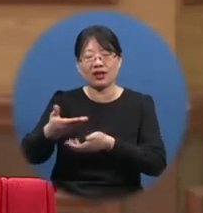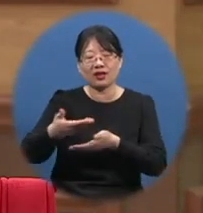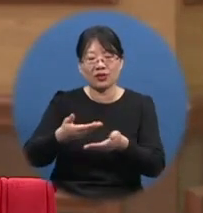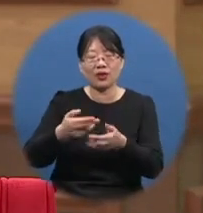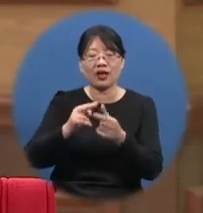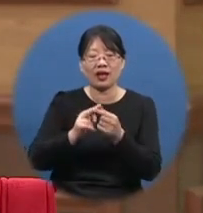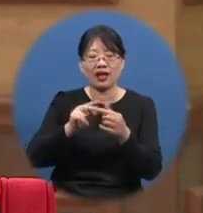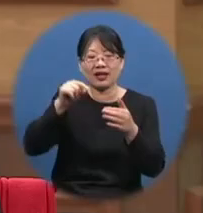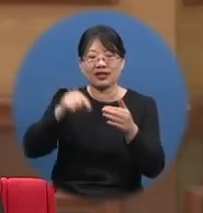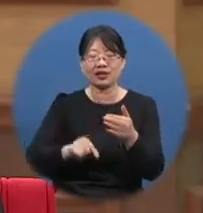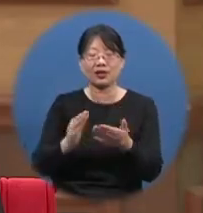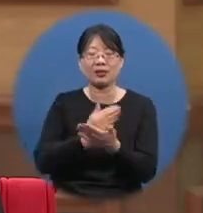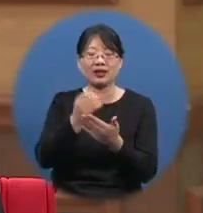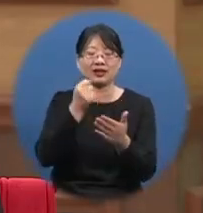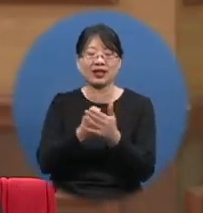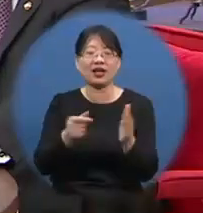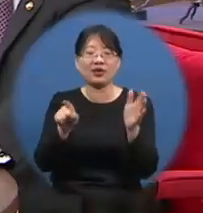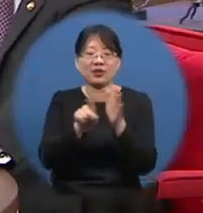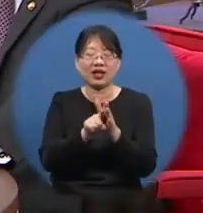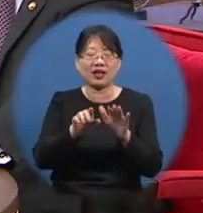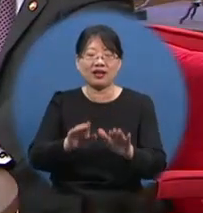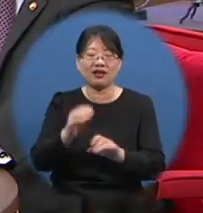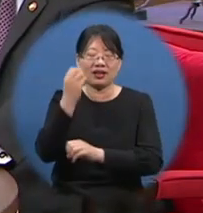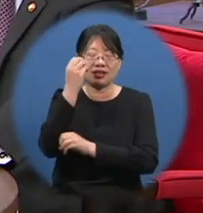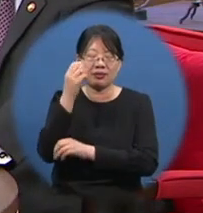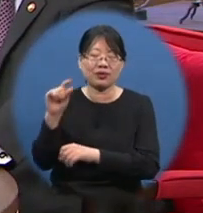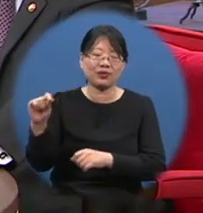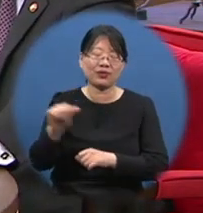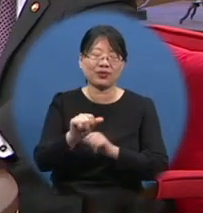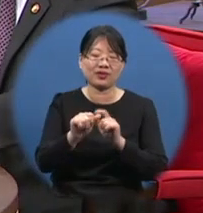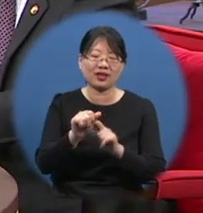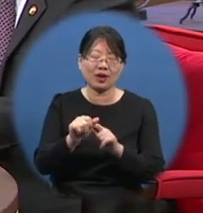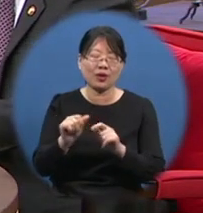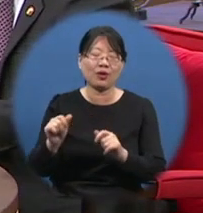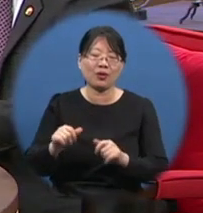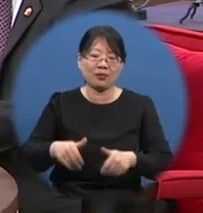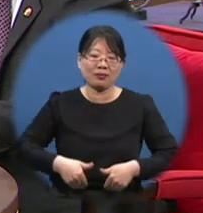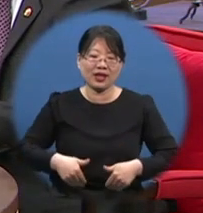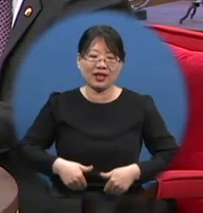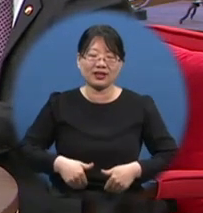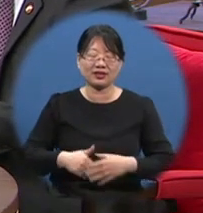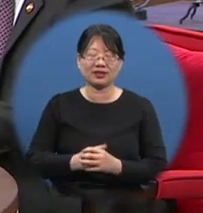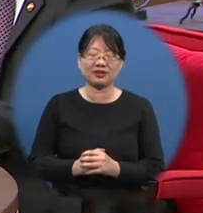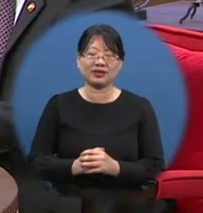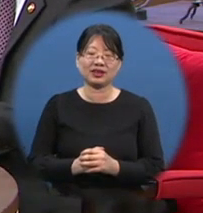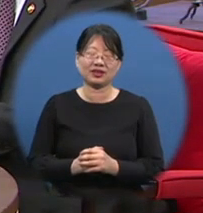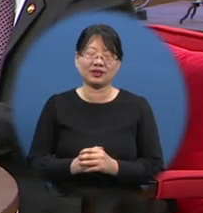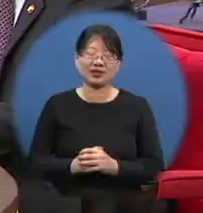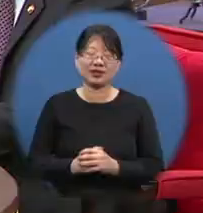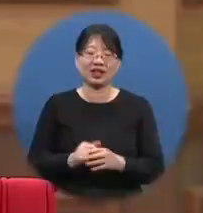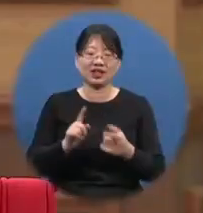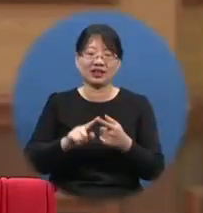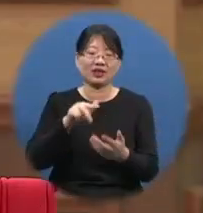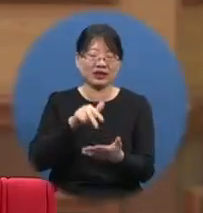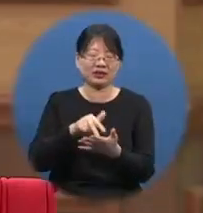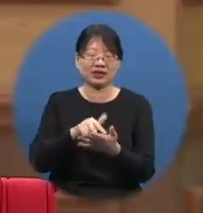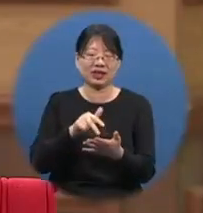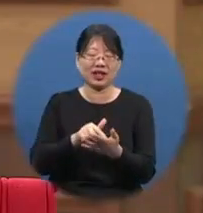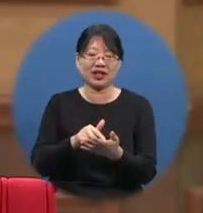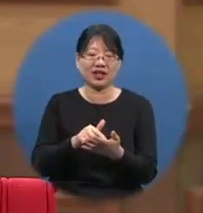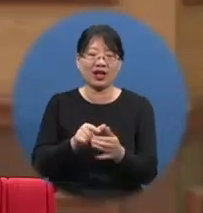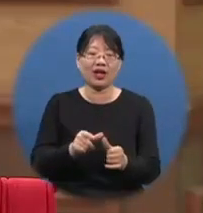교환하고 거기에서 판단을 하려면 기본적으로 속도가 빨라야 될 거고 네, 네. 그런